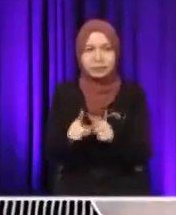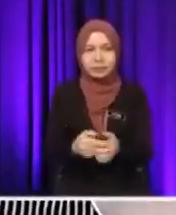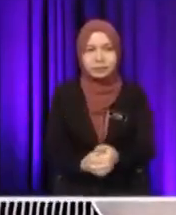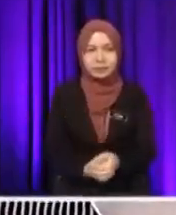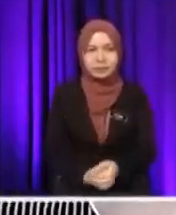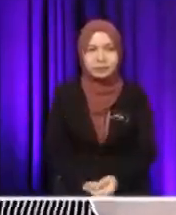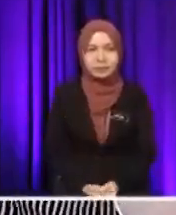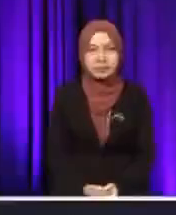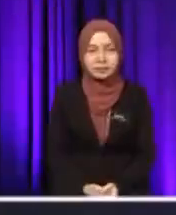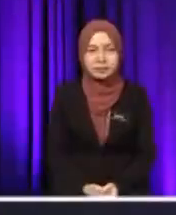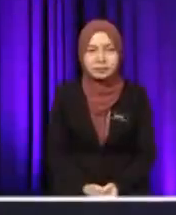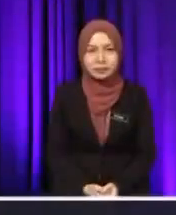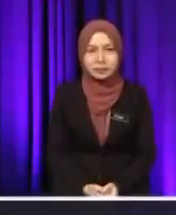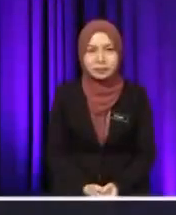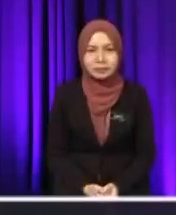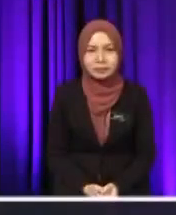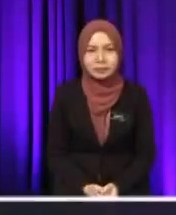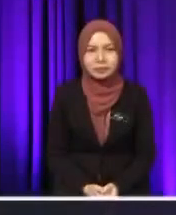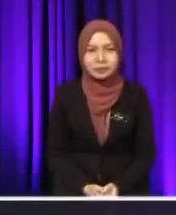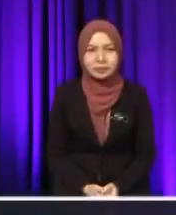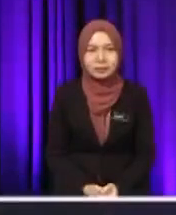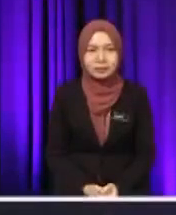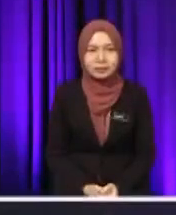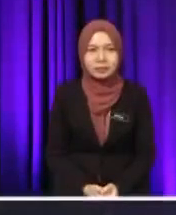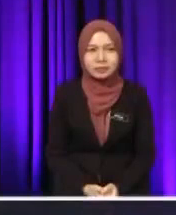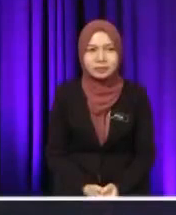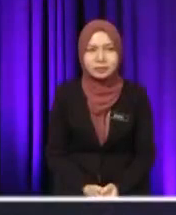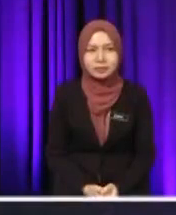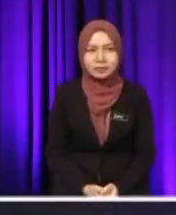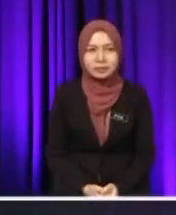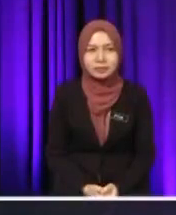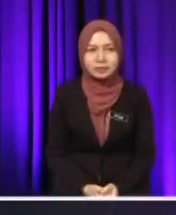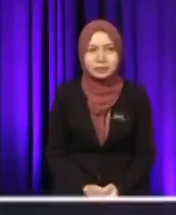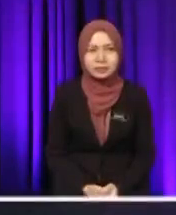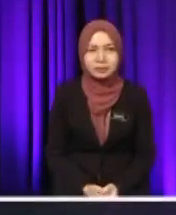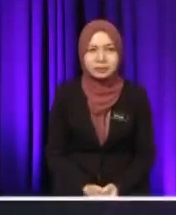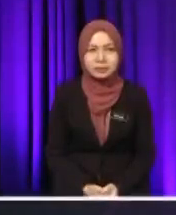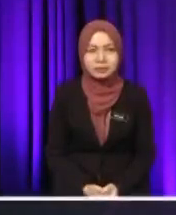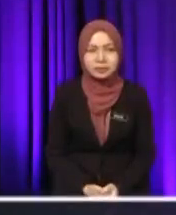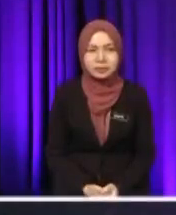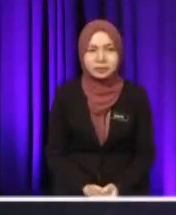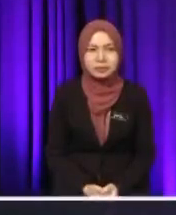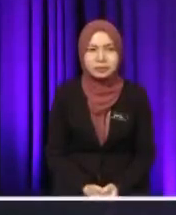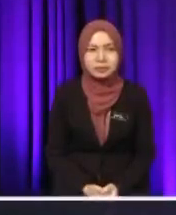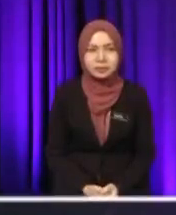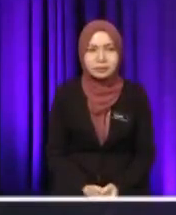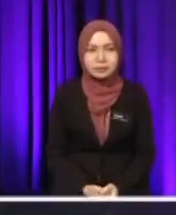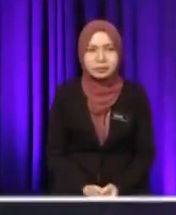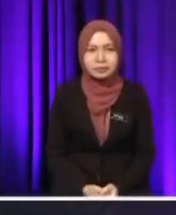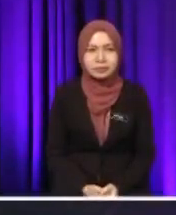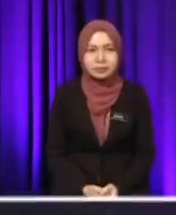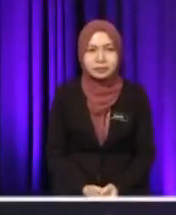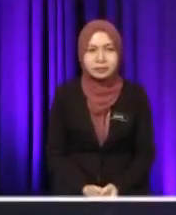tak? Ada. Oh, ada. Oh, ada dia. Okey. Ada. Memang disediakan. Okey, dah disediakan. Okey, baik. Cikgu, apa yang kita nak buat sekarang? Okey, kita nak